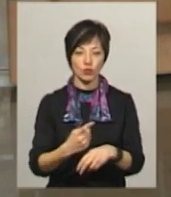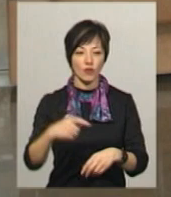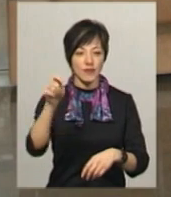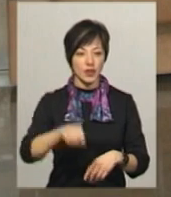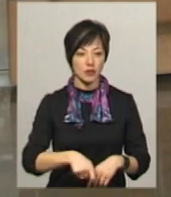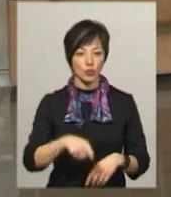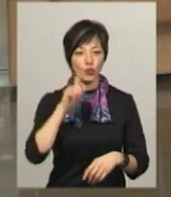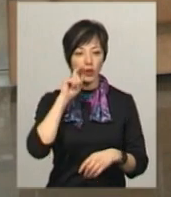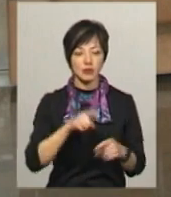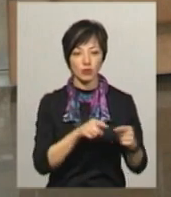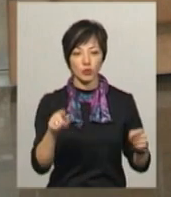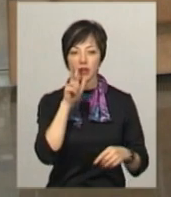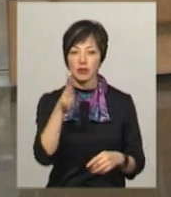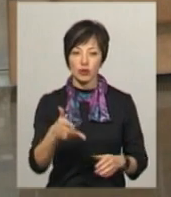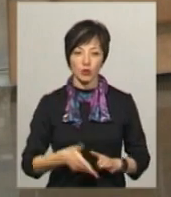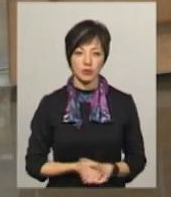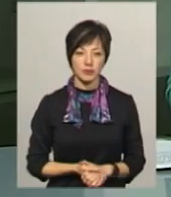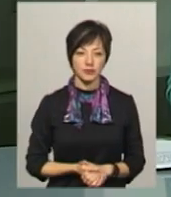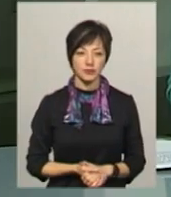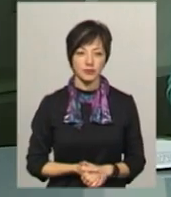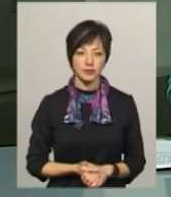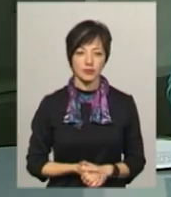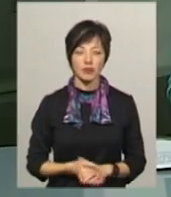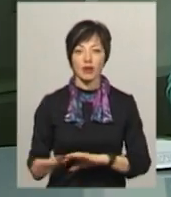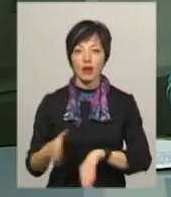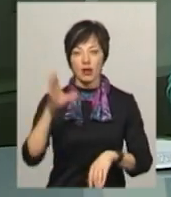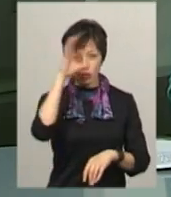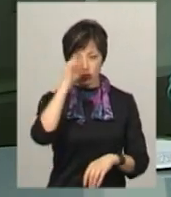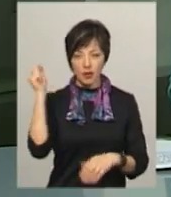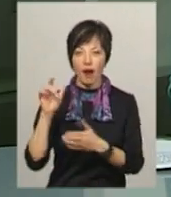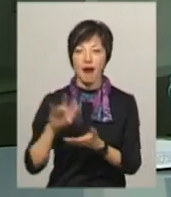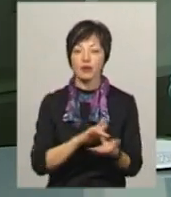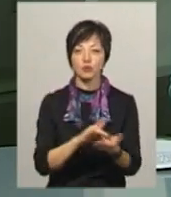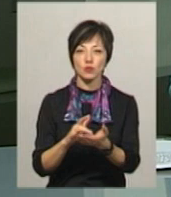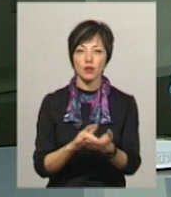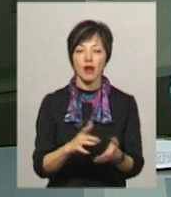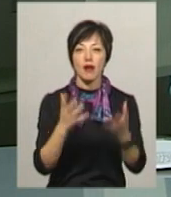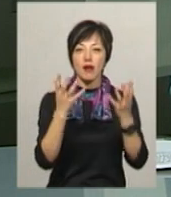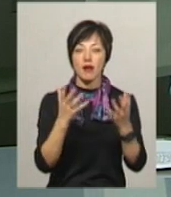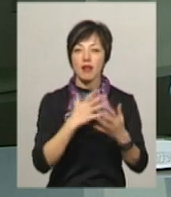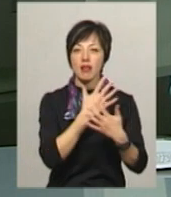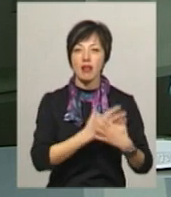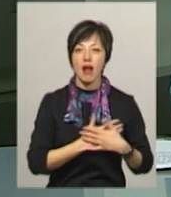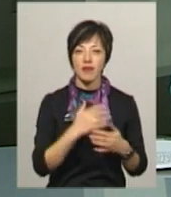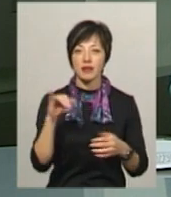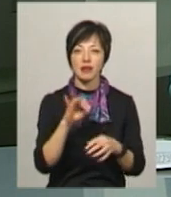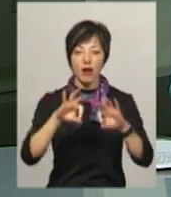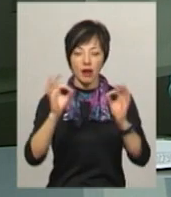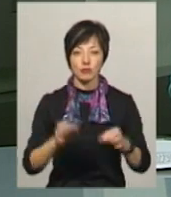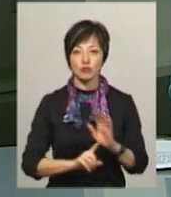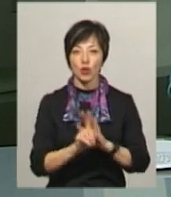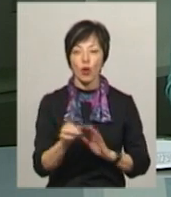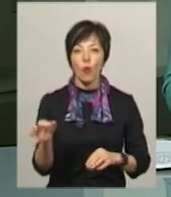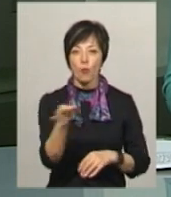територію нашої держави сроком на 3 роки. Річна екскурсія «Love in Art» до Дня закоханих розпочалась у Хмельницькому